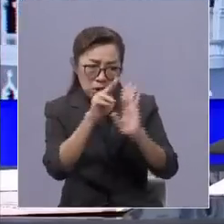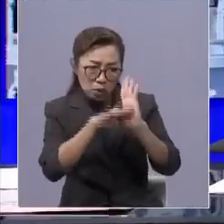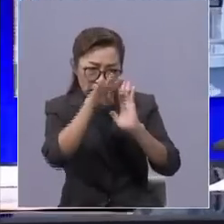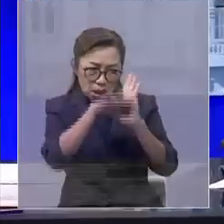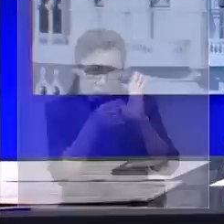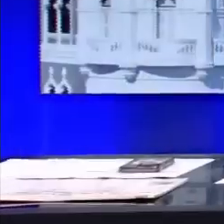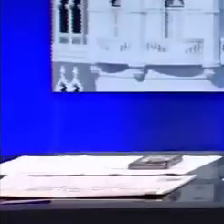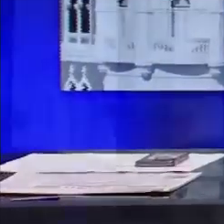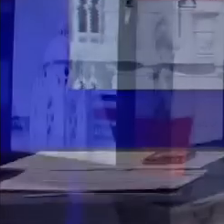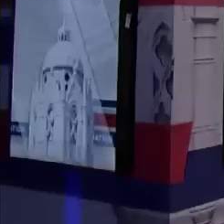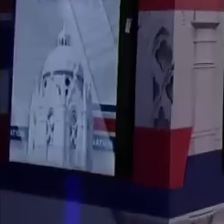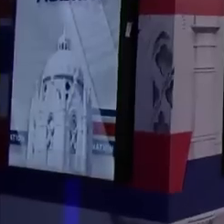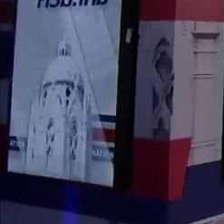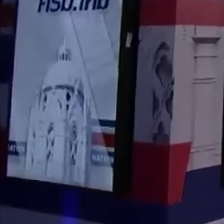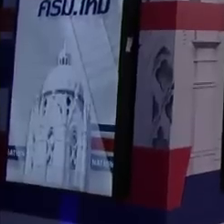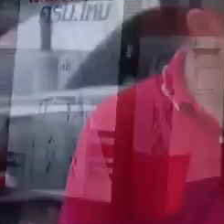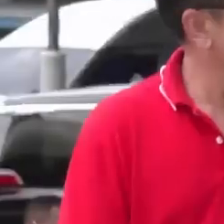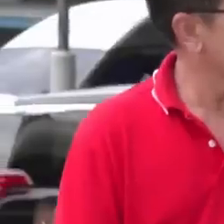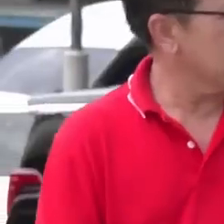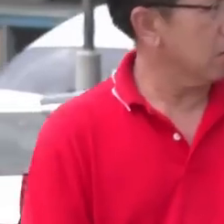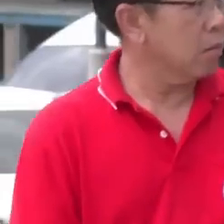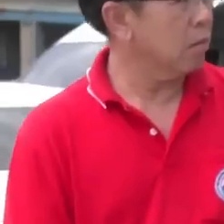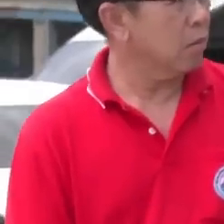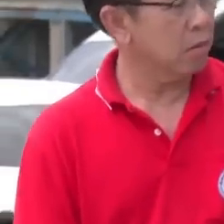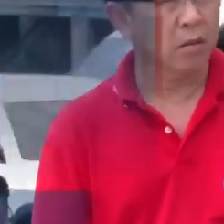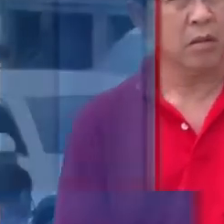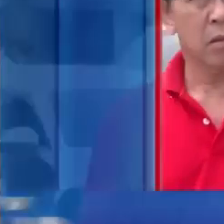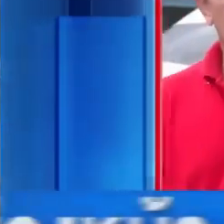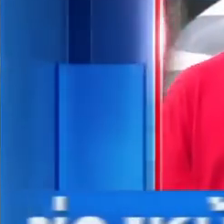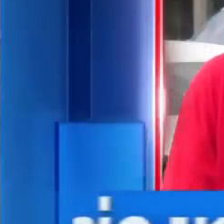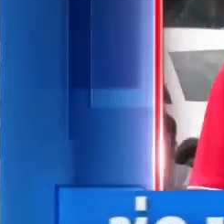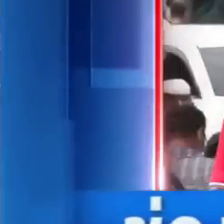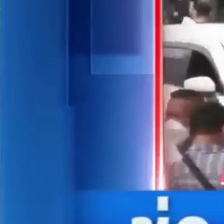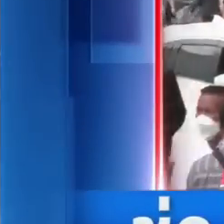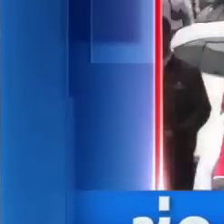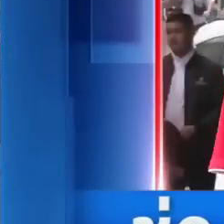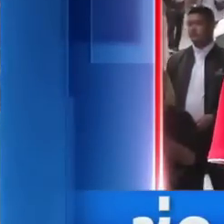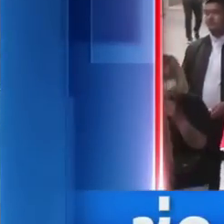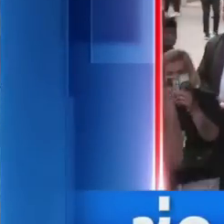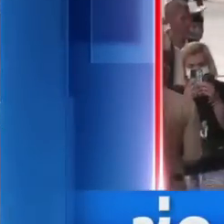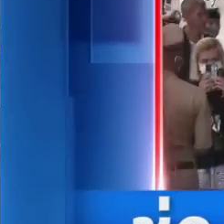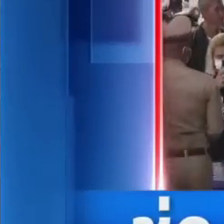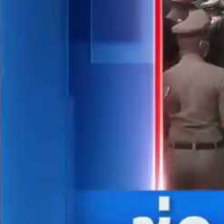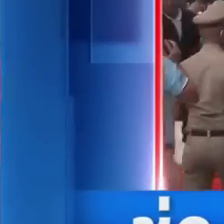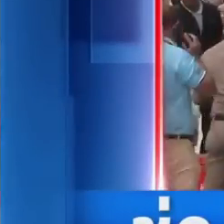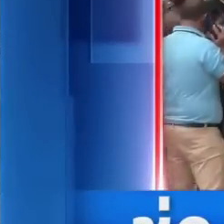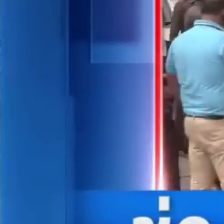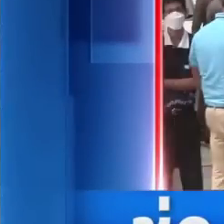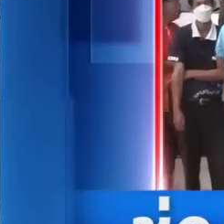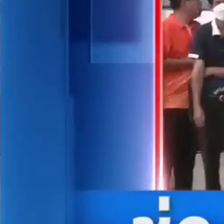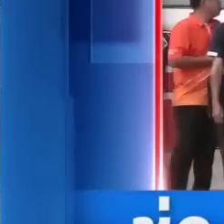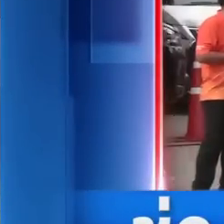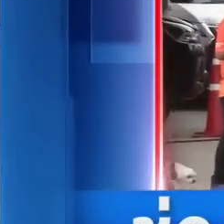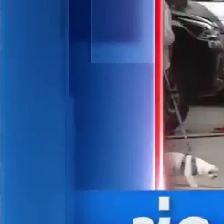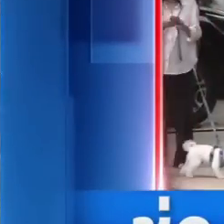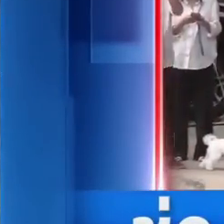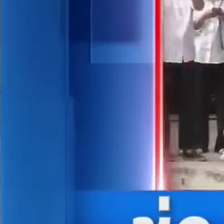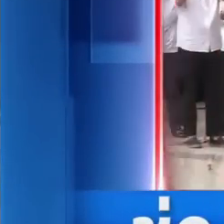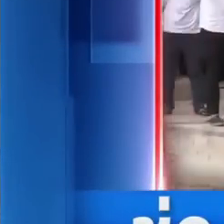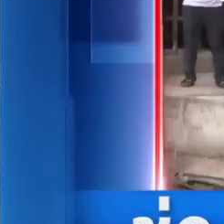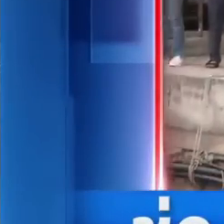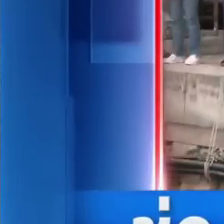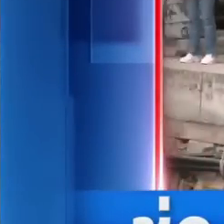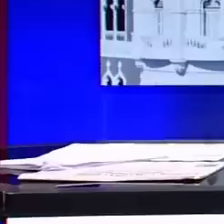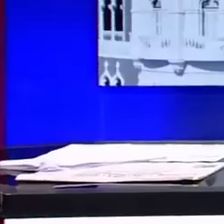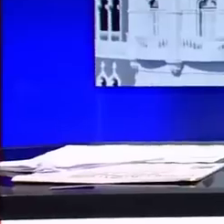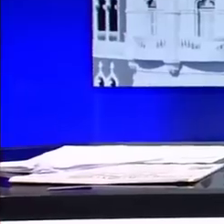างที่ถูกบรรจุเอาไว้ในนโยบายแล้วก็เตรียมที่จะแถลงส่วนเรื่องไหนที่ไม่มียังไงมาขยายความกันนะครับ